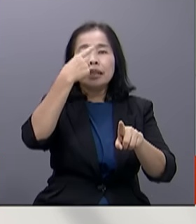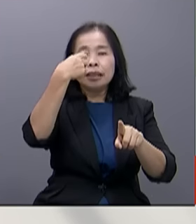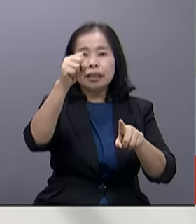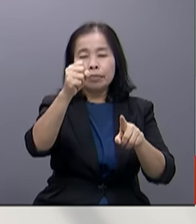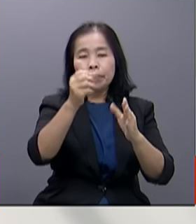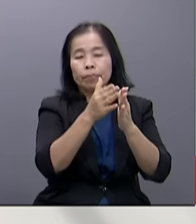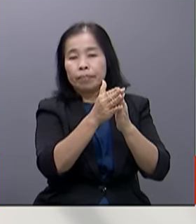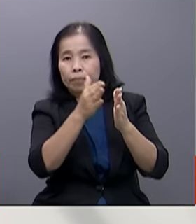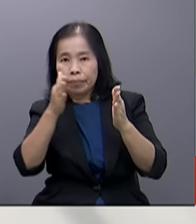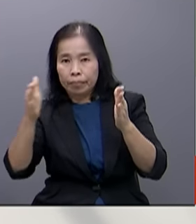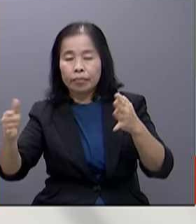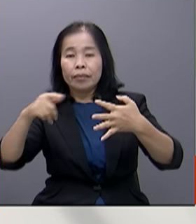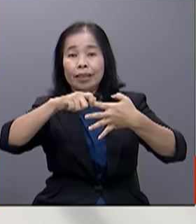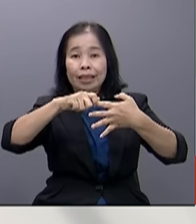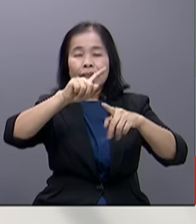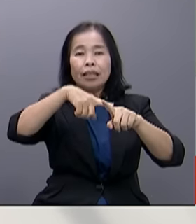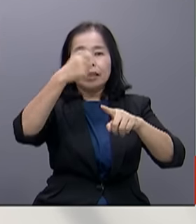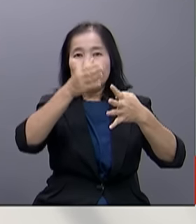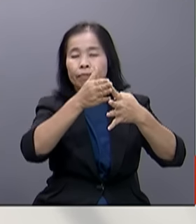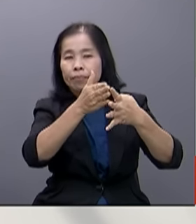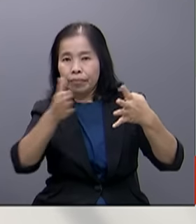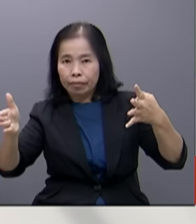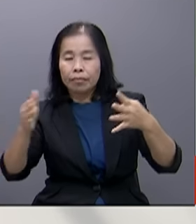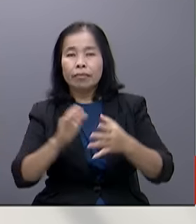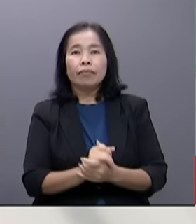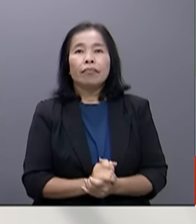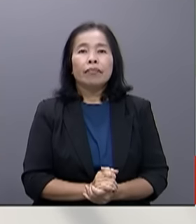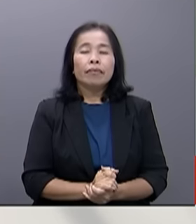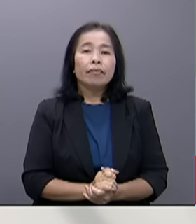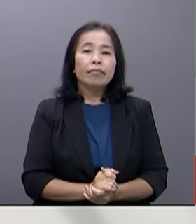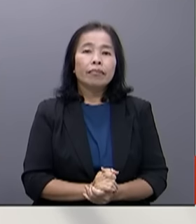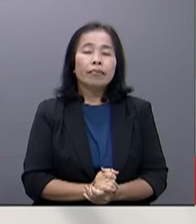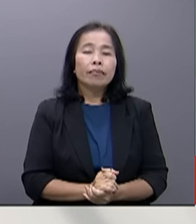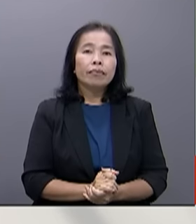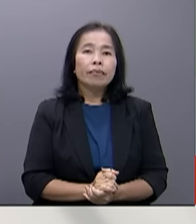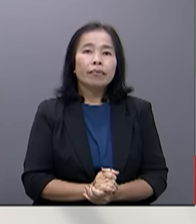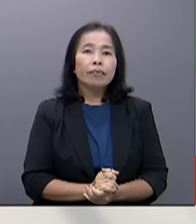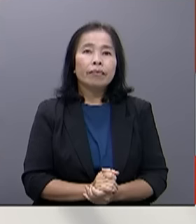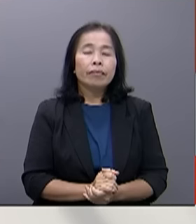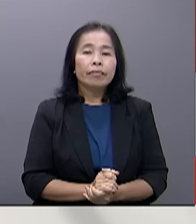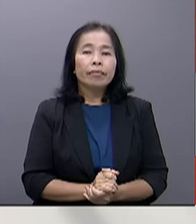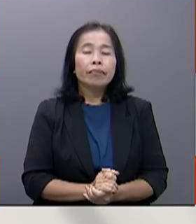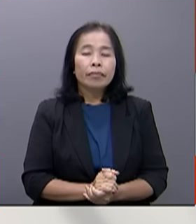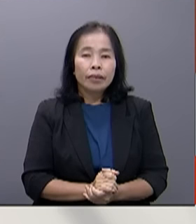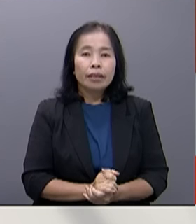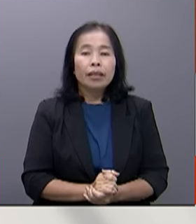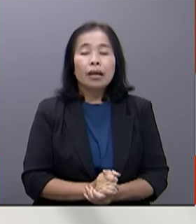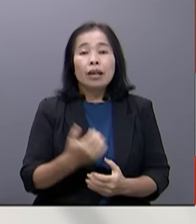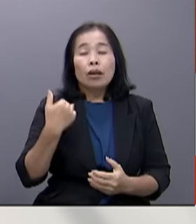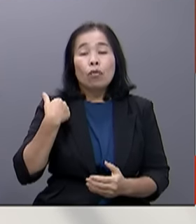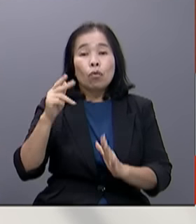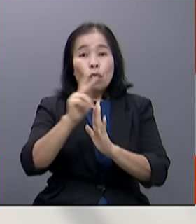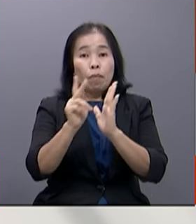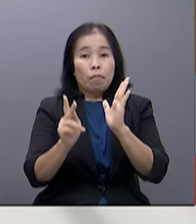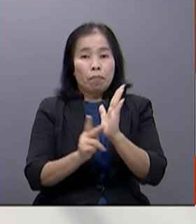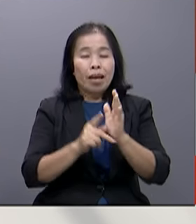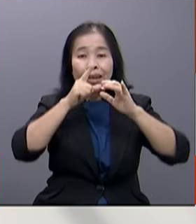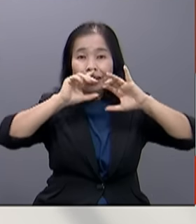นไปซึ่งล่าช้าผิดปกติ ค่ะทีนี้เนี่ยความเห็นของกฤษฎีกาเนี่ยจะถือว่า